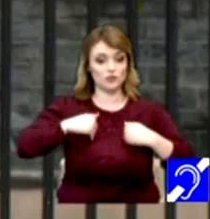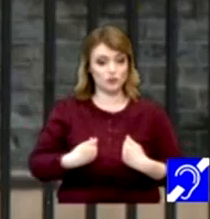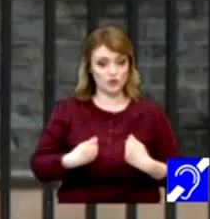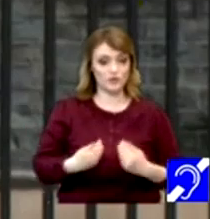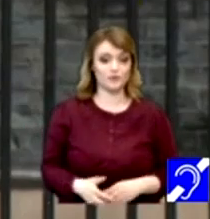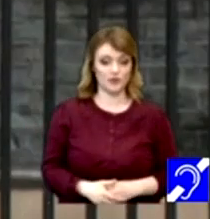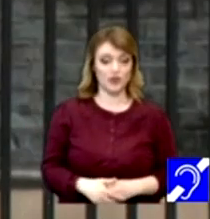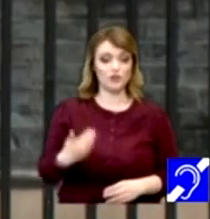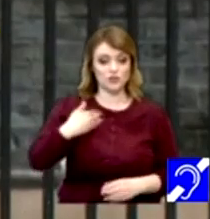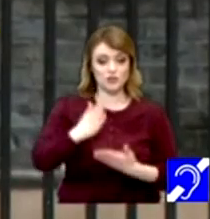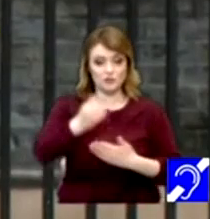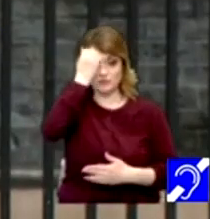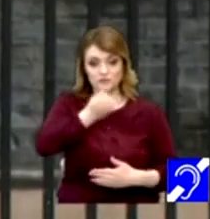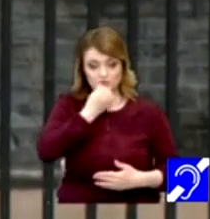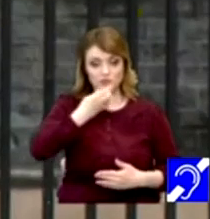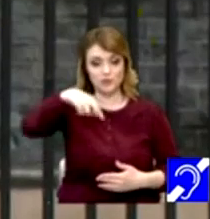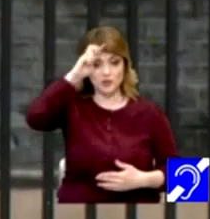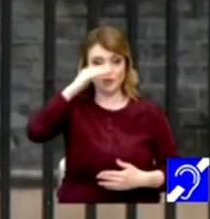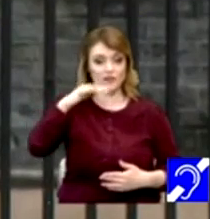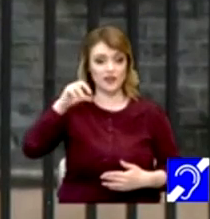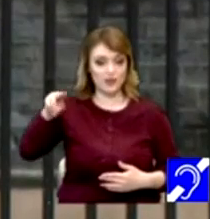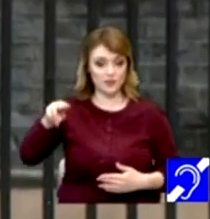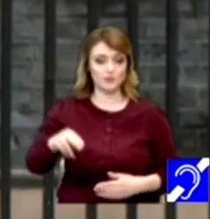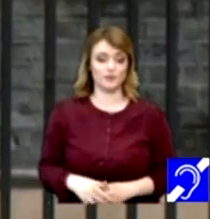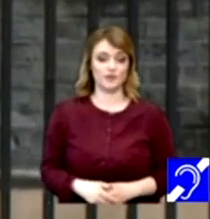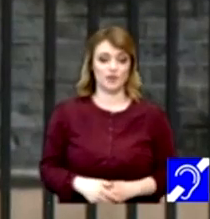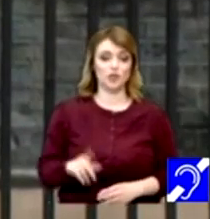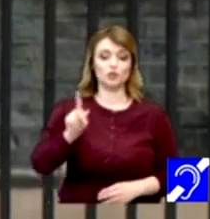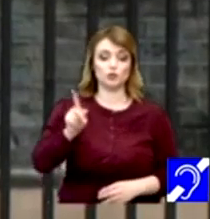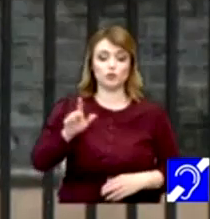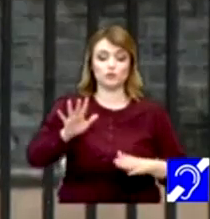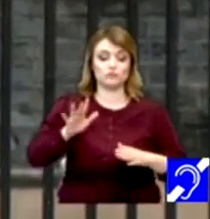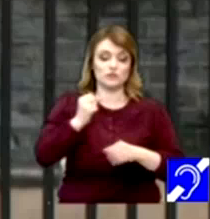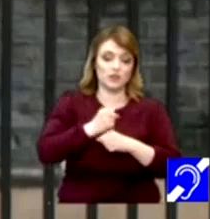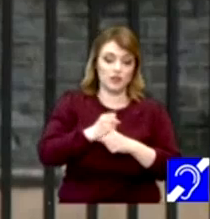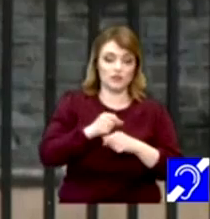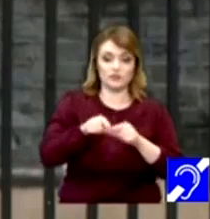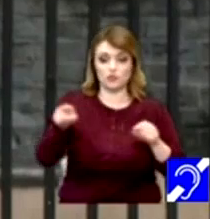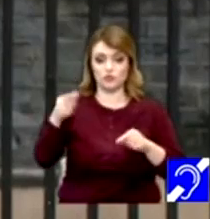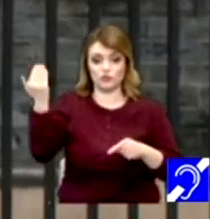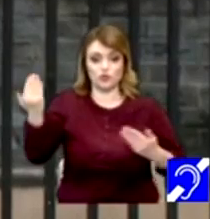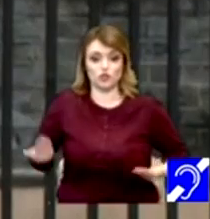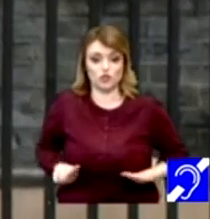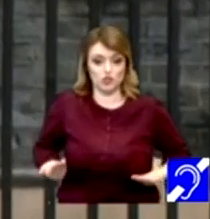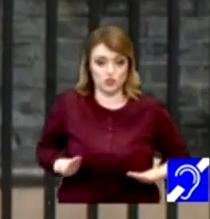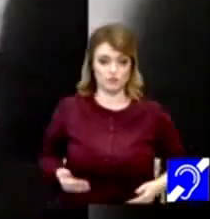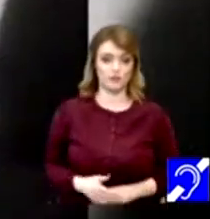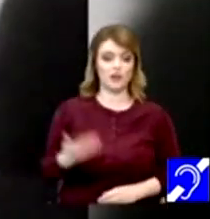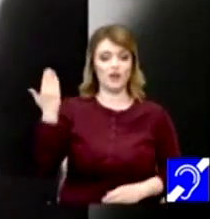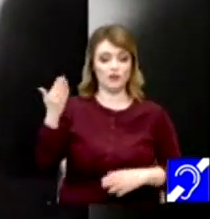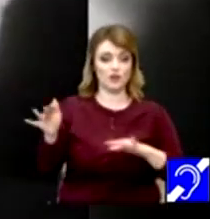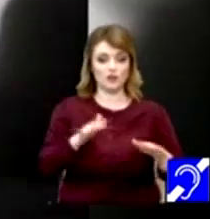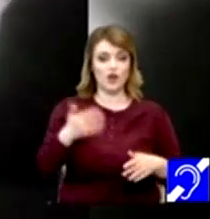nation and a kingdom for the extraordinary life and work of Prince Philip, Duke of